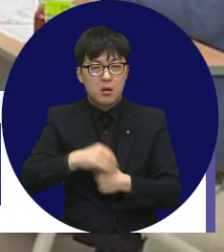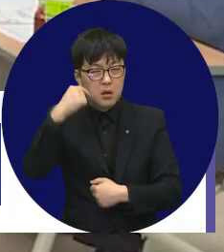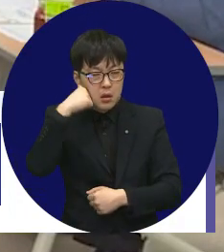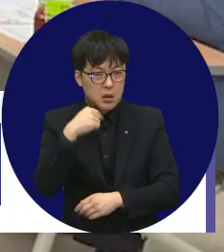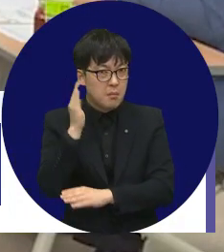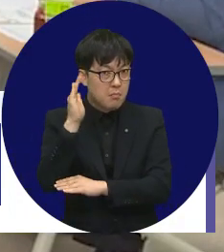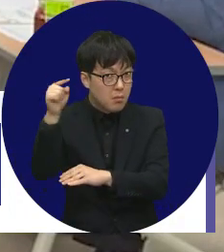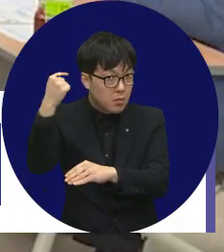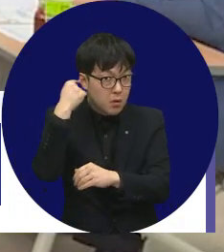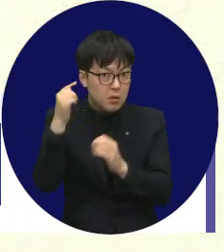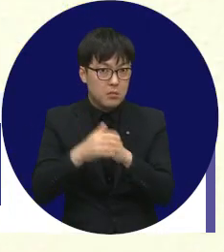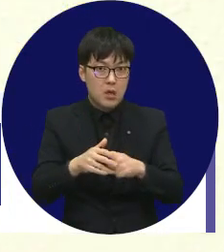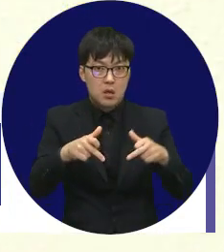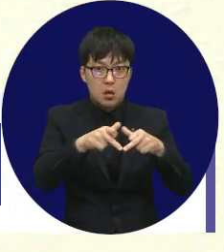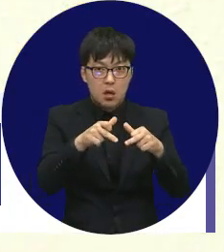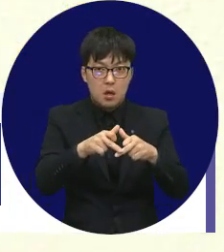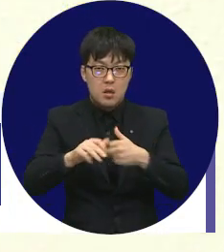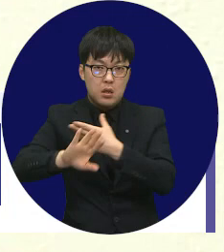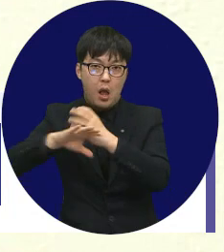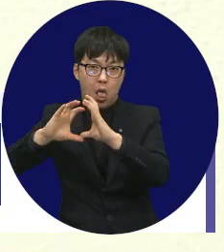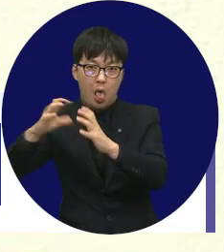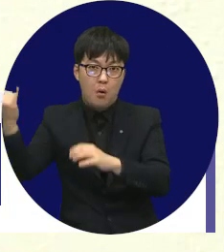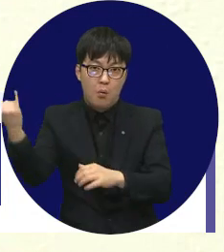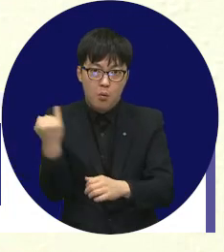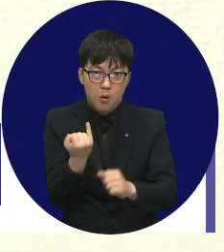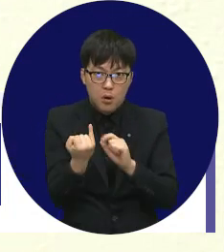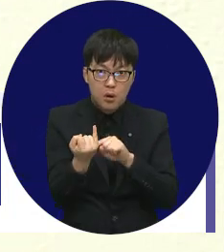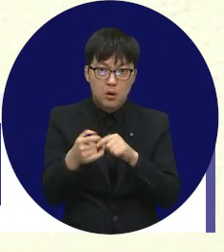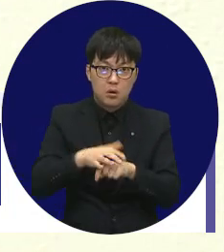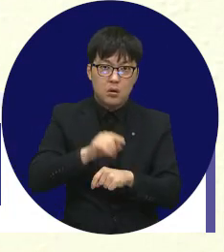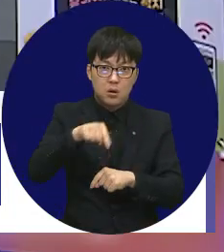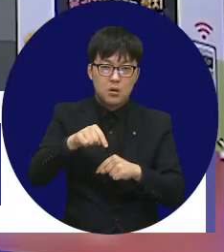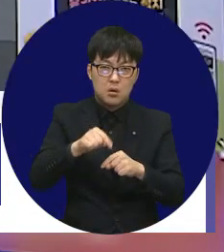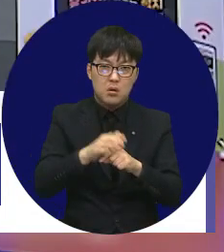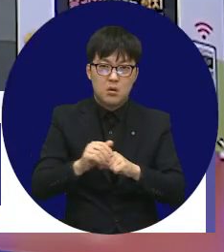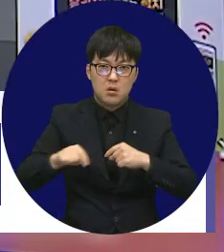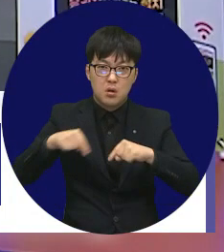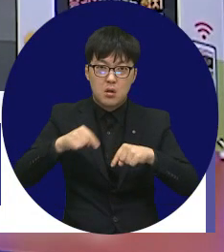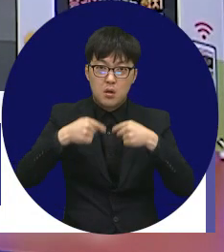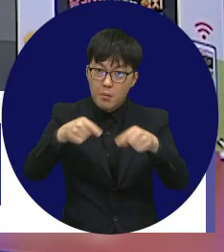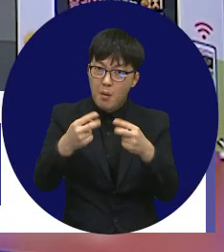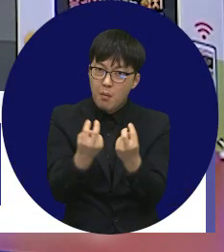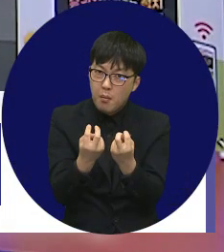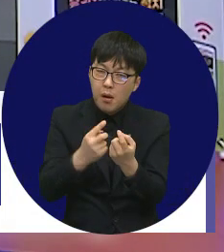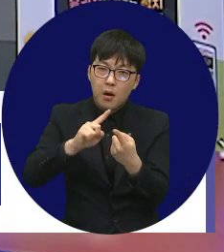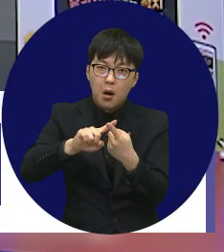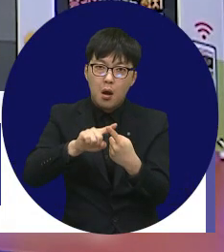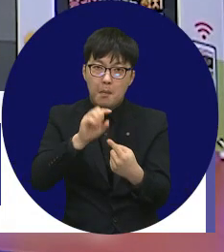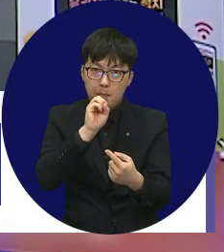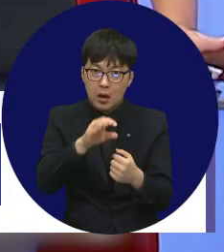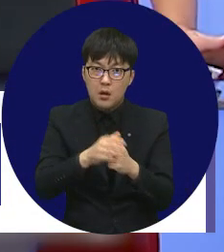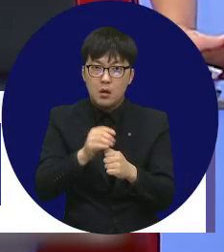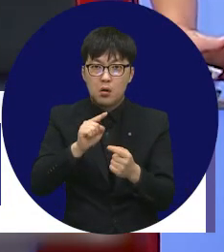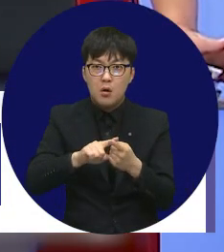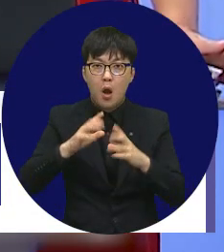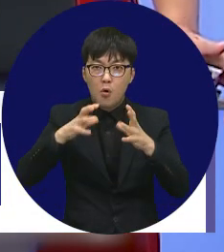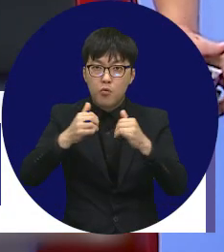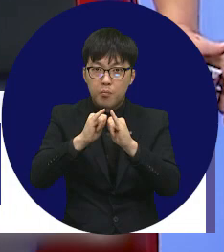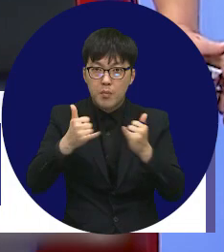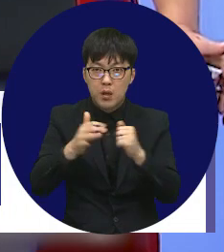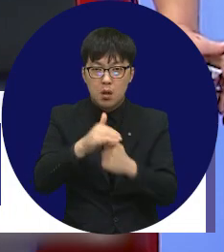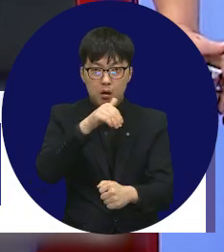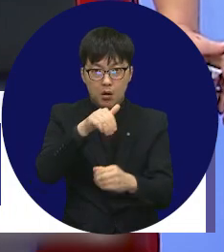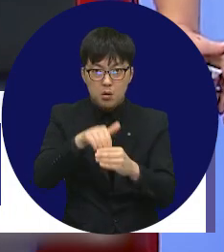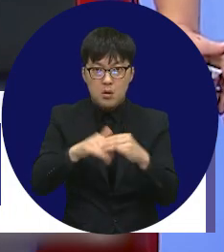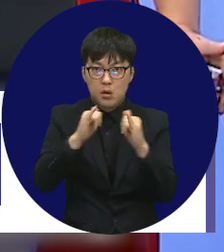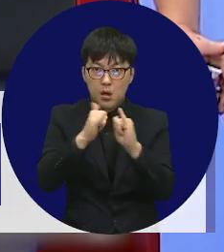이주 여성들이 그들의 삶과 정치에 참여하는 방법을 이야기하며 국민과 유권자로서의 책임과 역할에 대해 논의하는